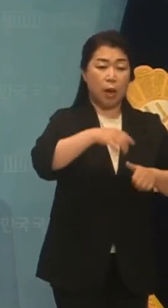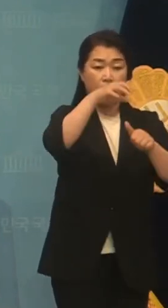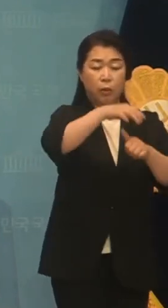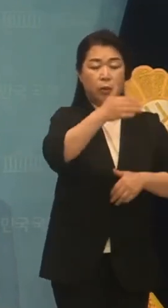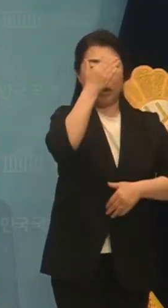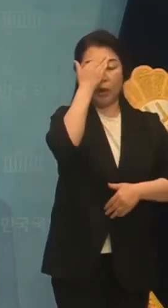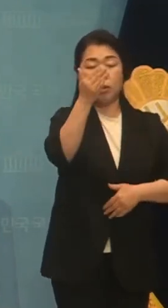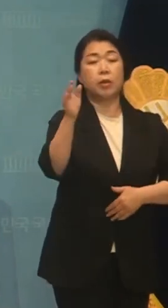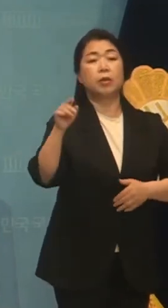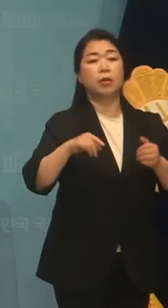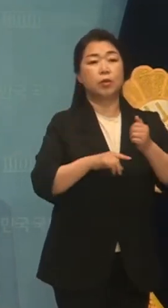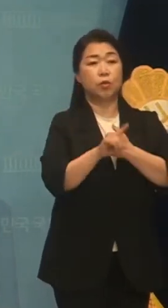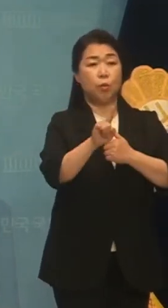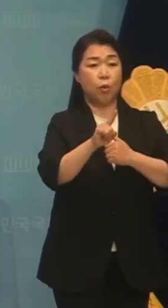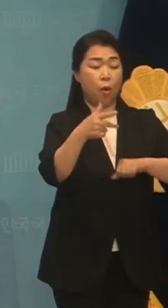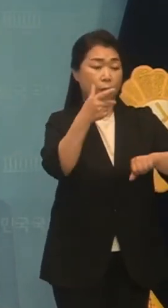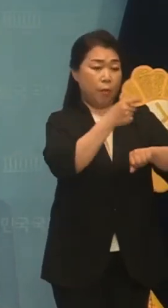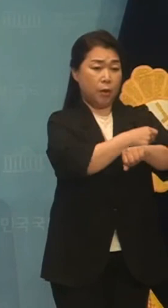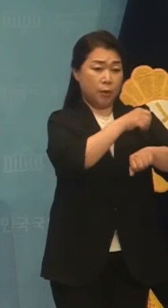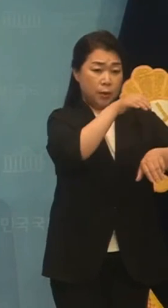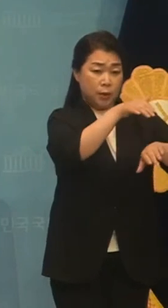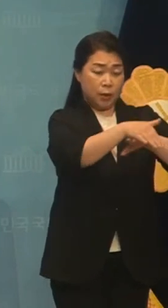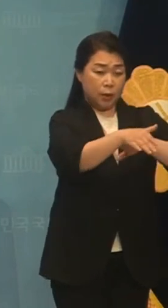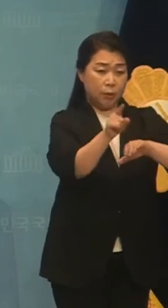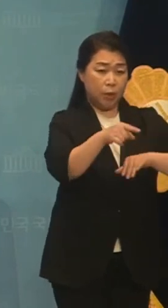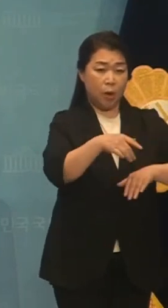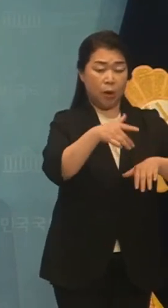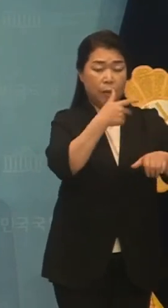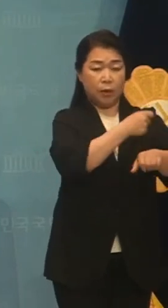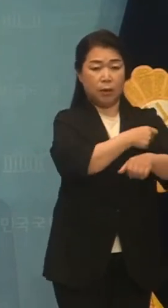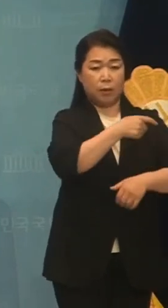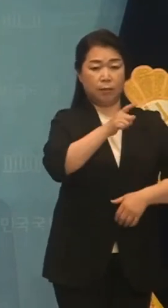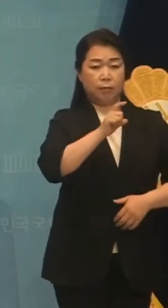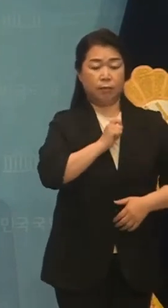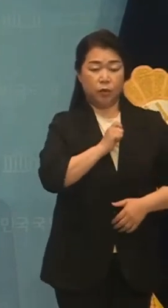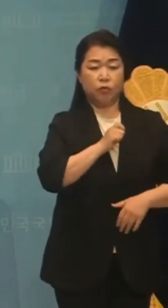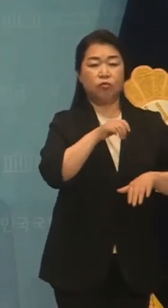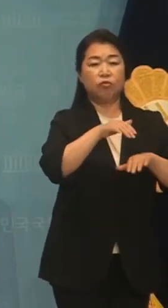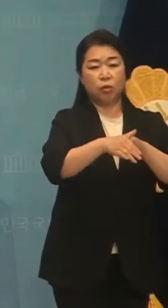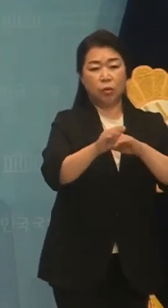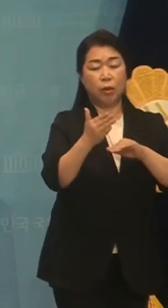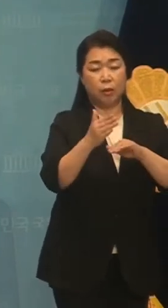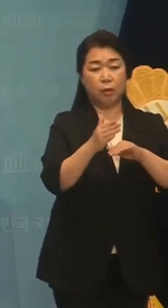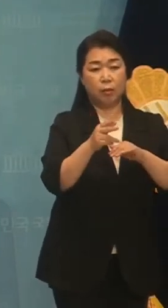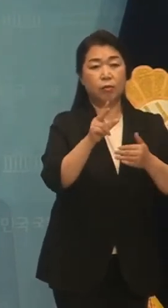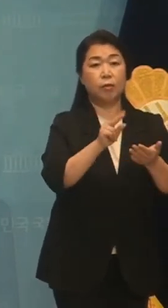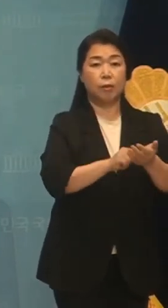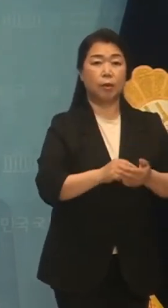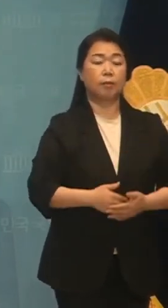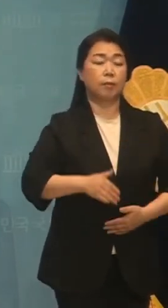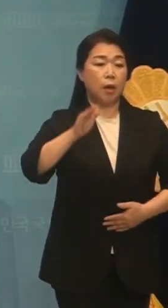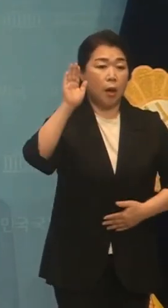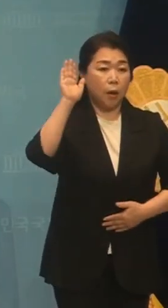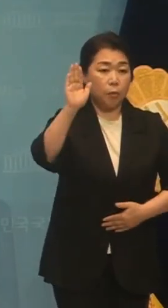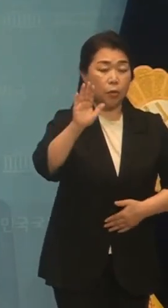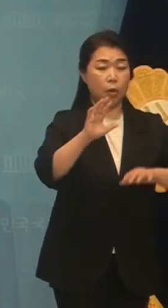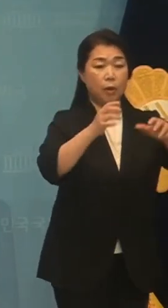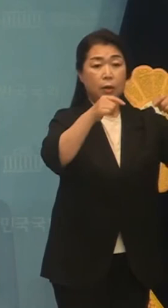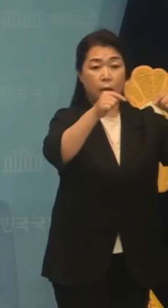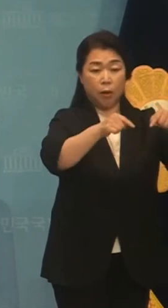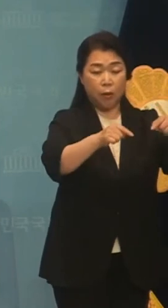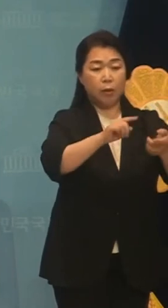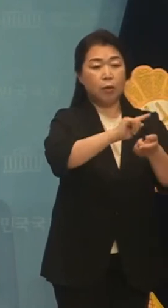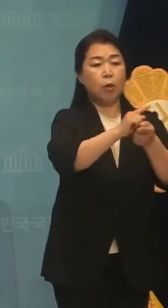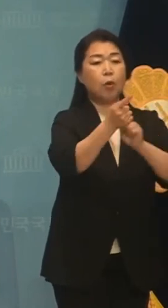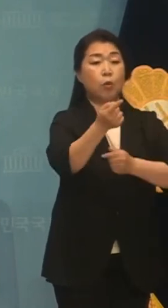해제는 백신 민족주의, 백신 이기주의가 결합된 산물입니다. 앞으로 외교,